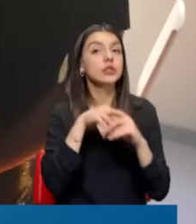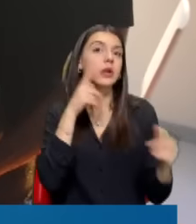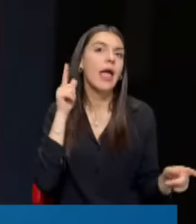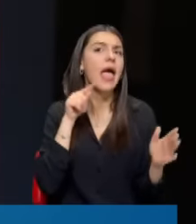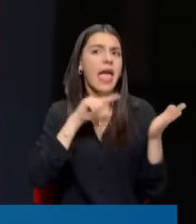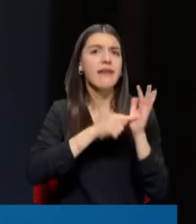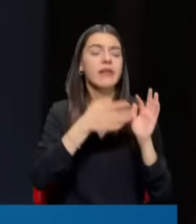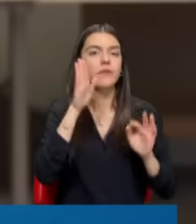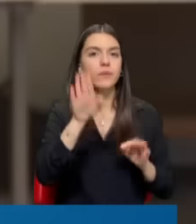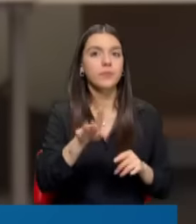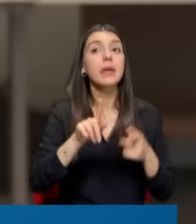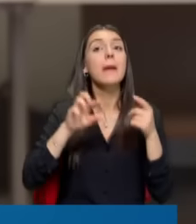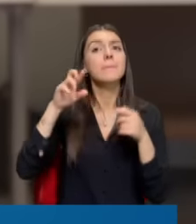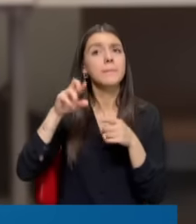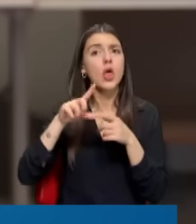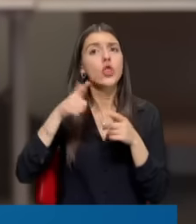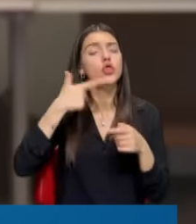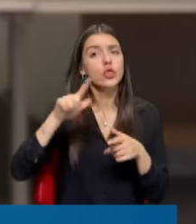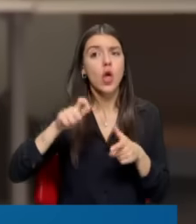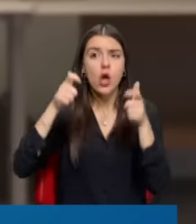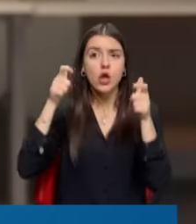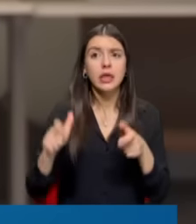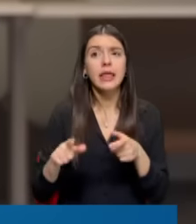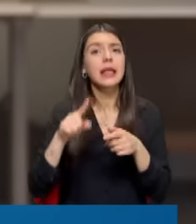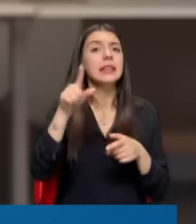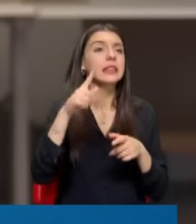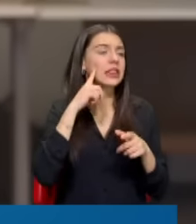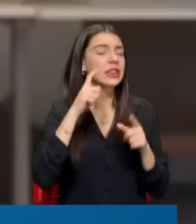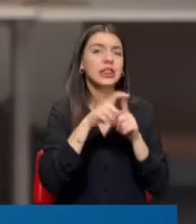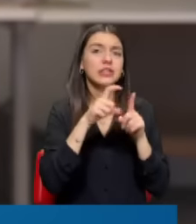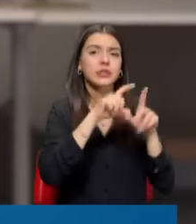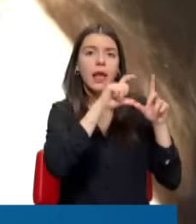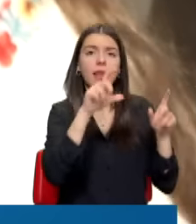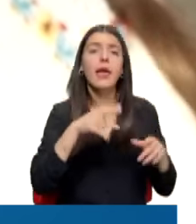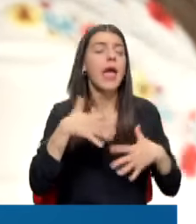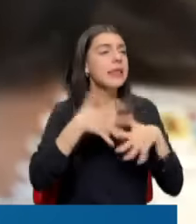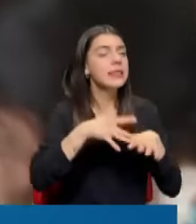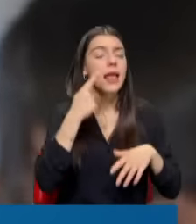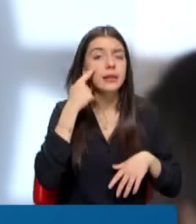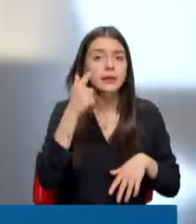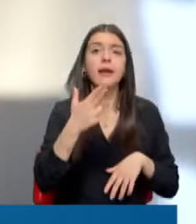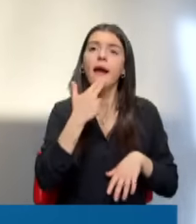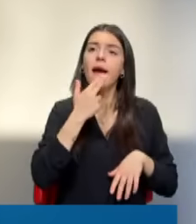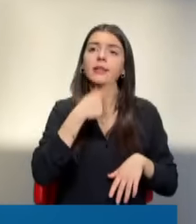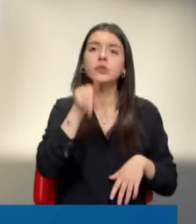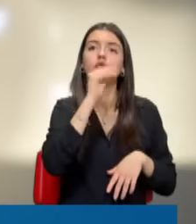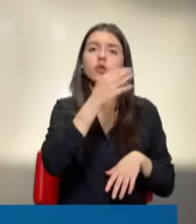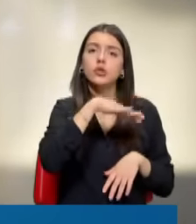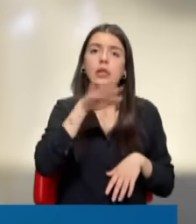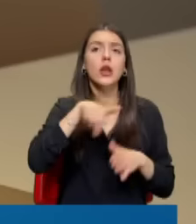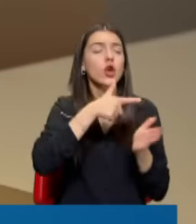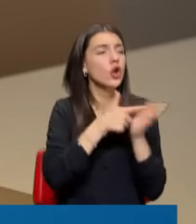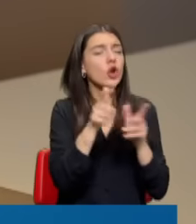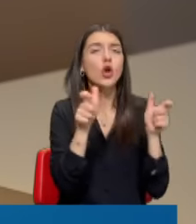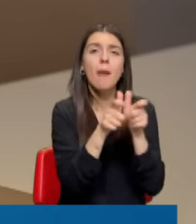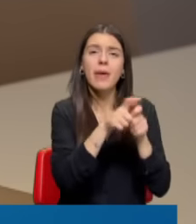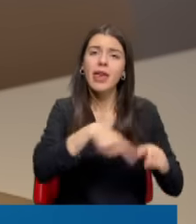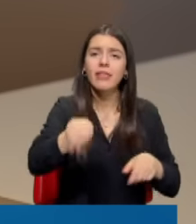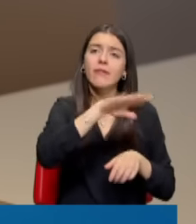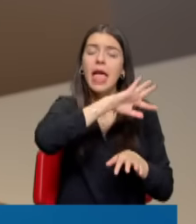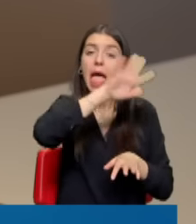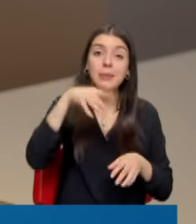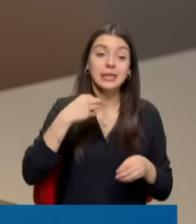Pilot köylerde kurulan dijital merkezlerle çocuklar, gençler, kadınlar, engelli bireyler, kooperatifler ve yerel üreticiler kendilerini